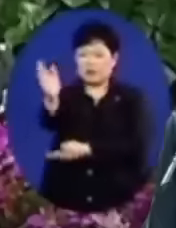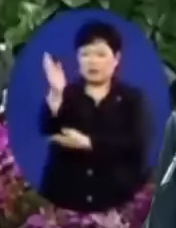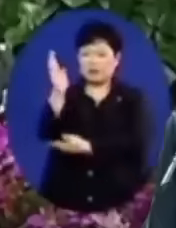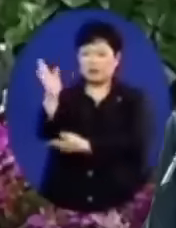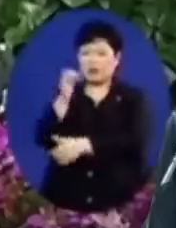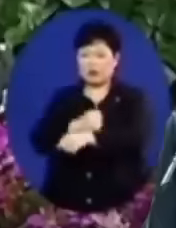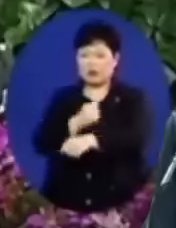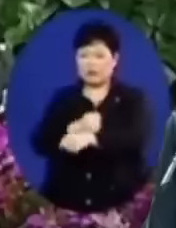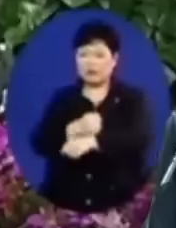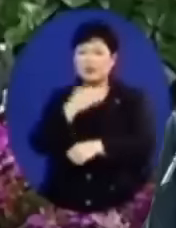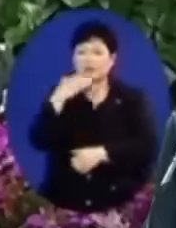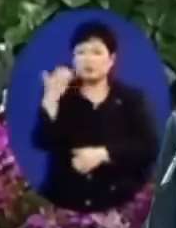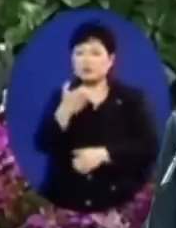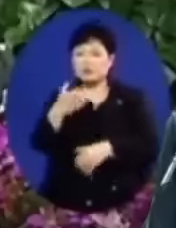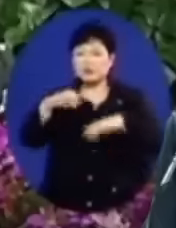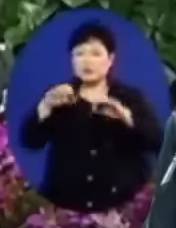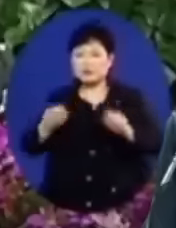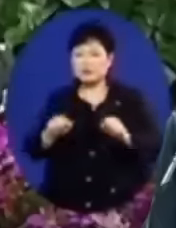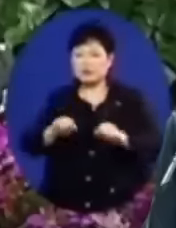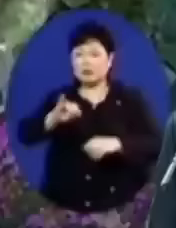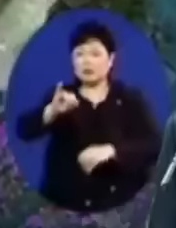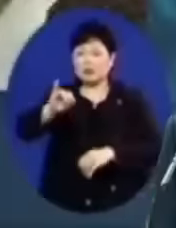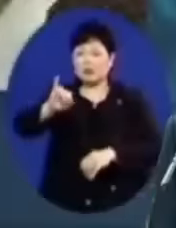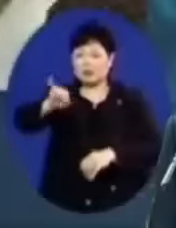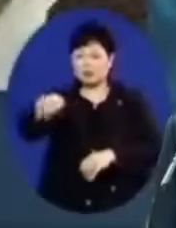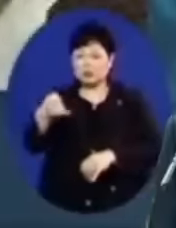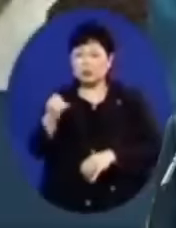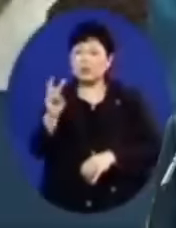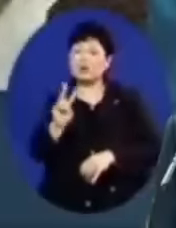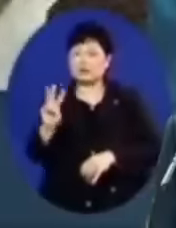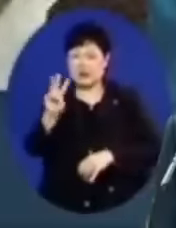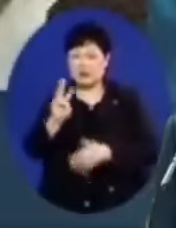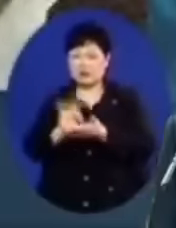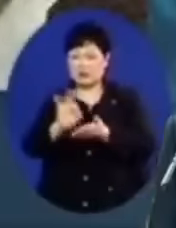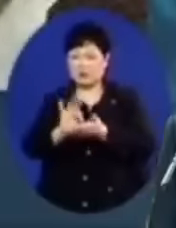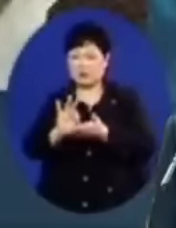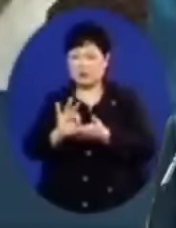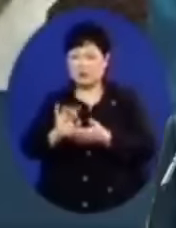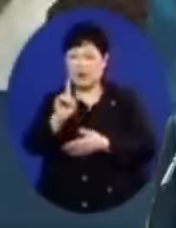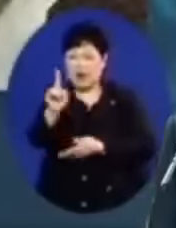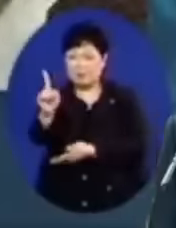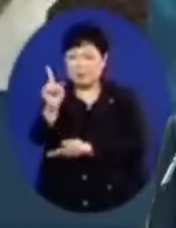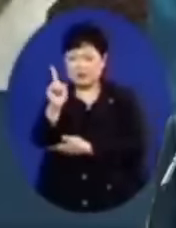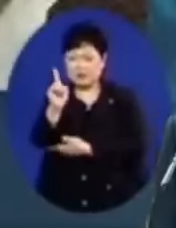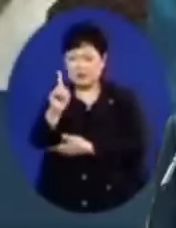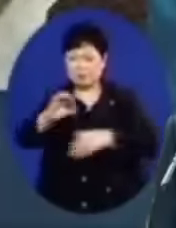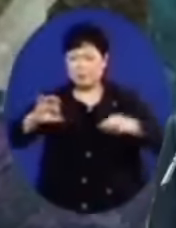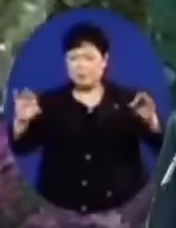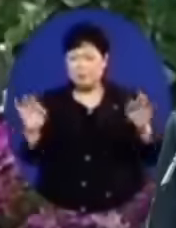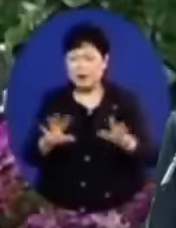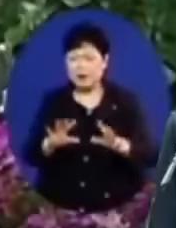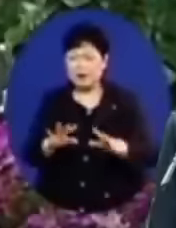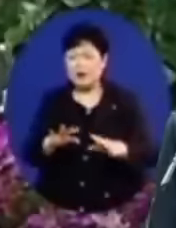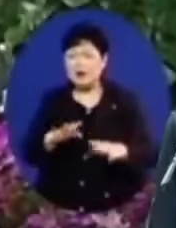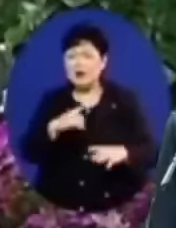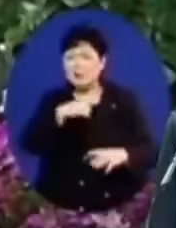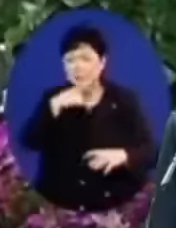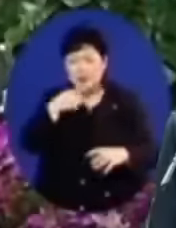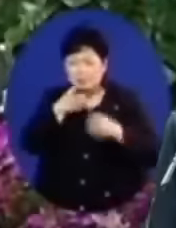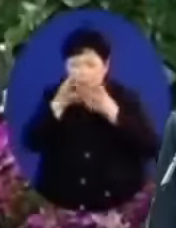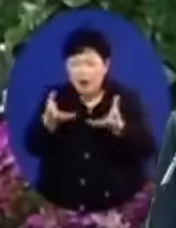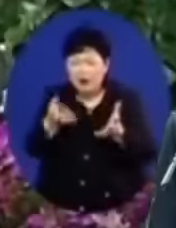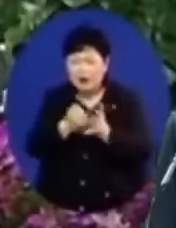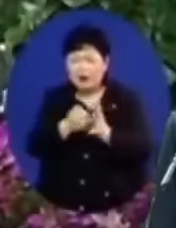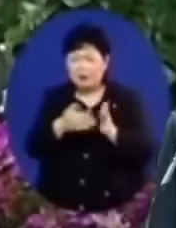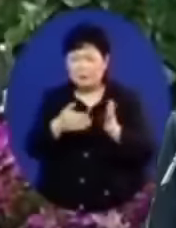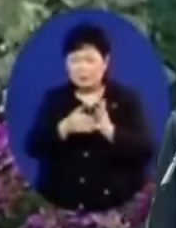하던 90세까지 살았던 존 웨슬레를 사용하였는가 하면 한편의 설교를 한 후에 한 사발의 피를 토하고 하던